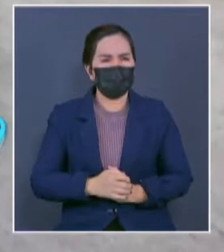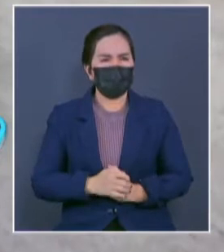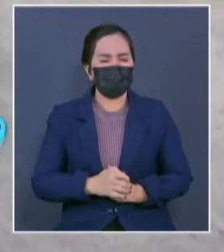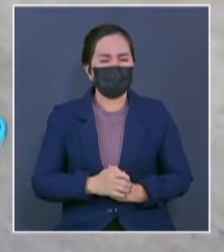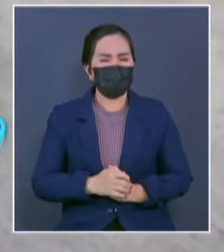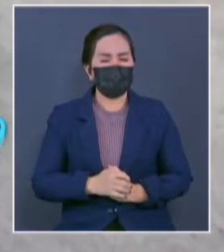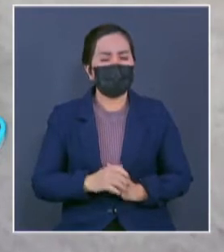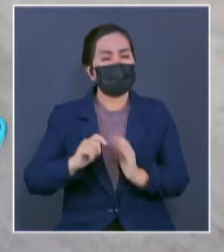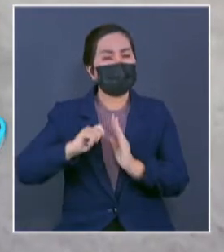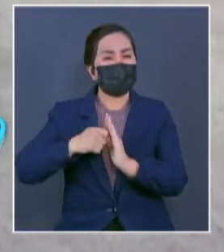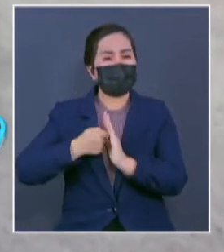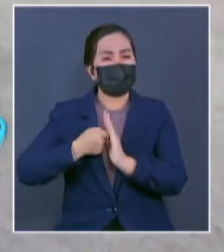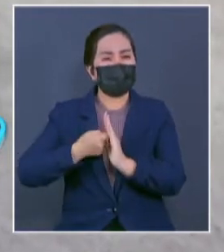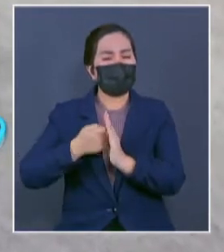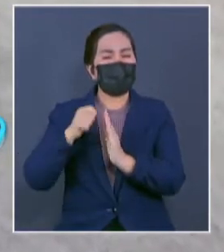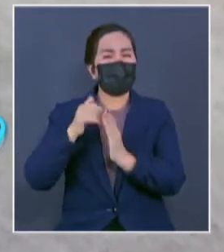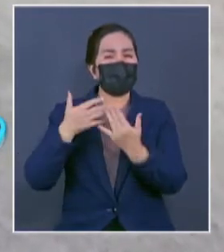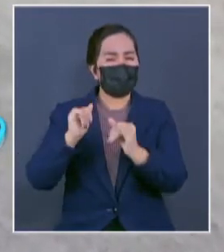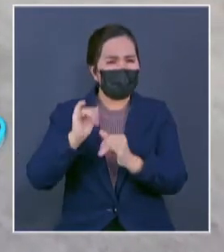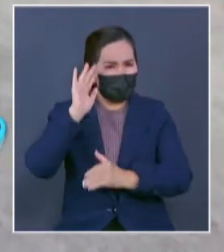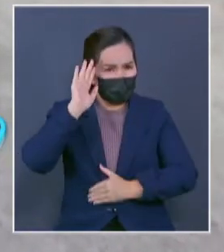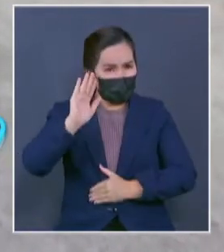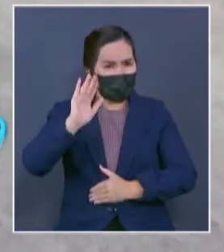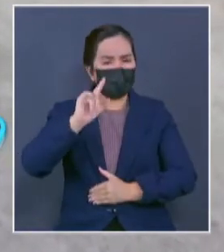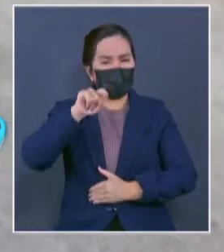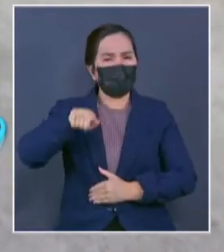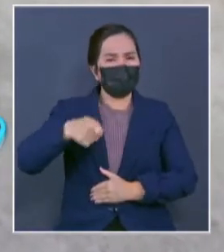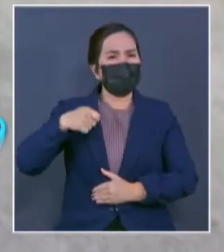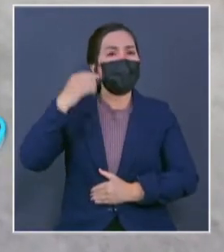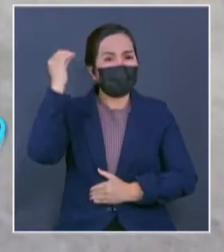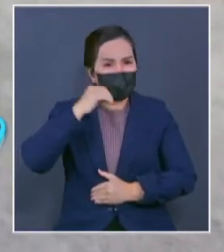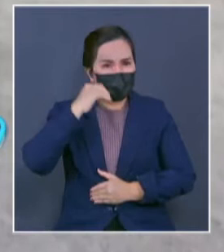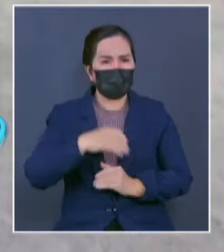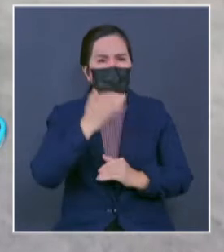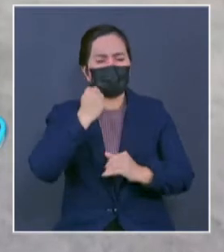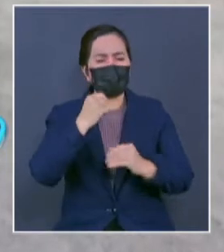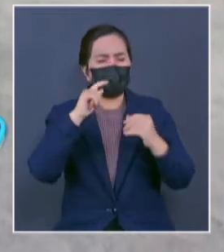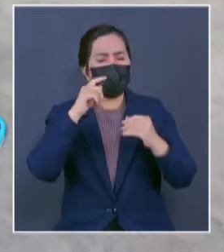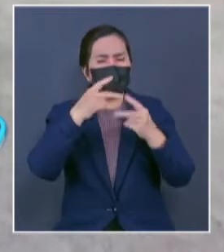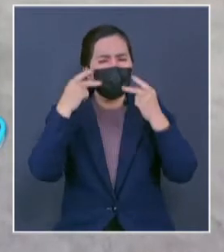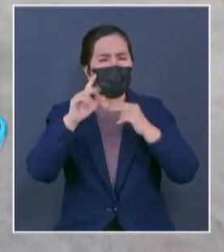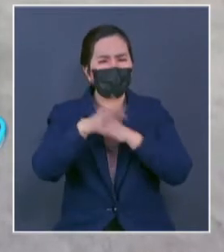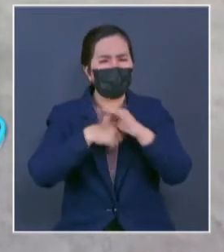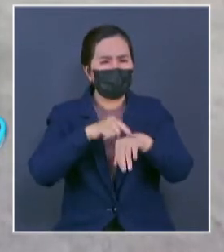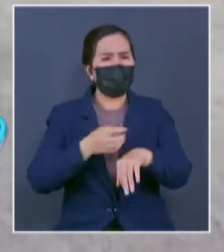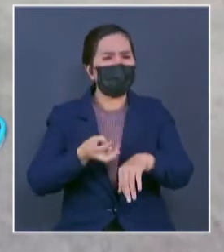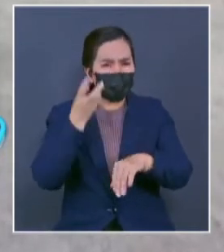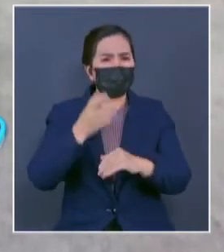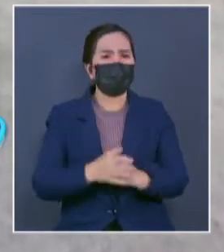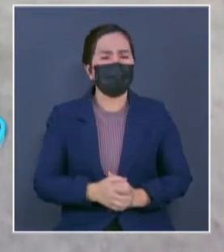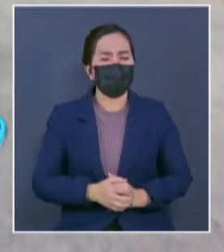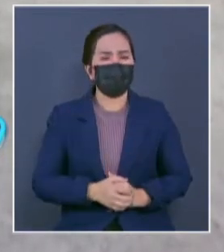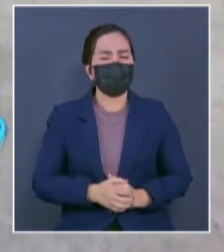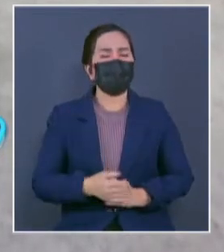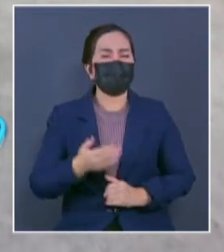าอย่าเผลอลืมเสียบกุญแจไว้เด็ดขาดเพราะว่าคนร้ายใช้เวลาเพียงเสี้ยววินาทีเท่านั้นเมื่อกี้เพิ่งคุยกับ